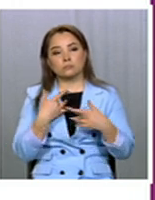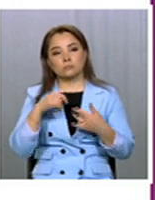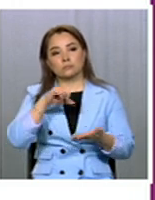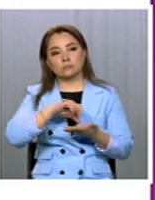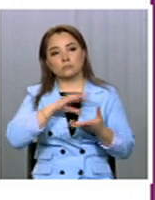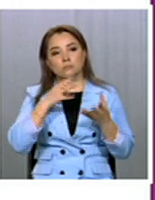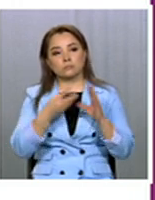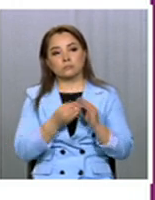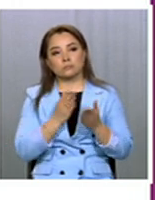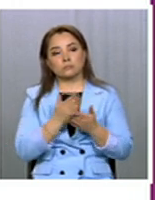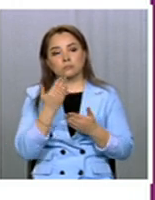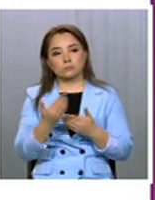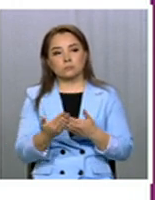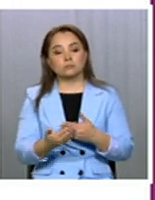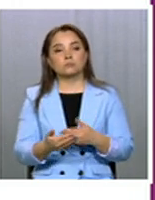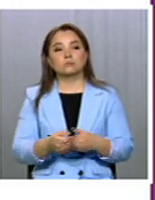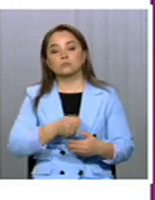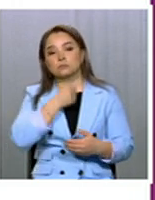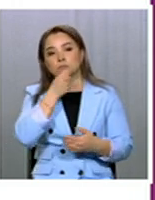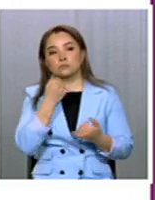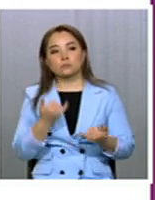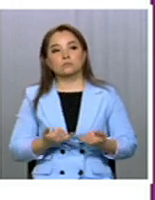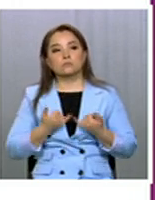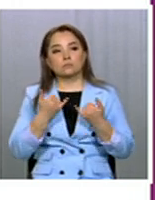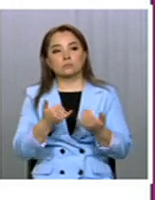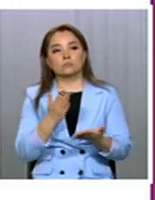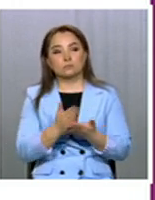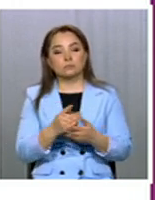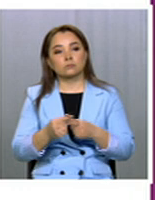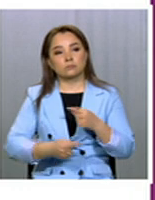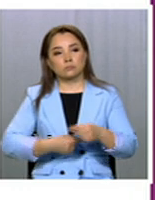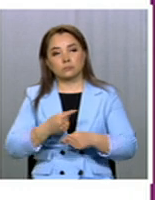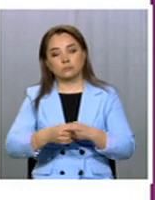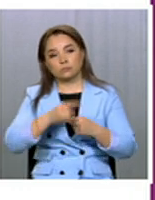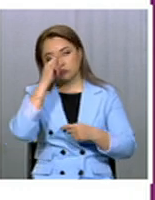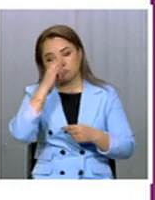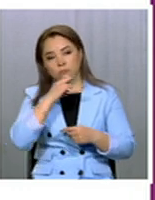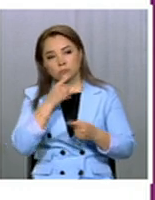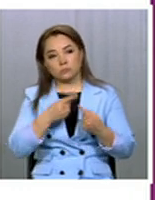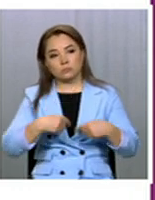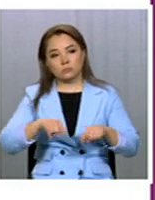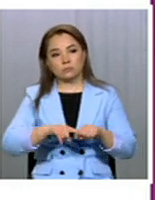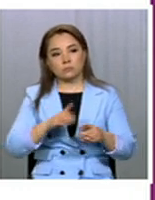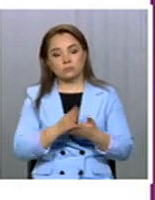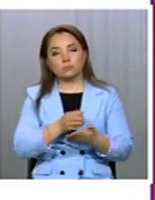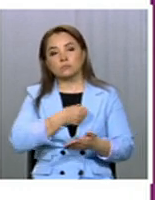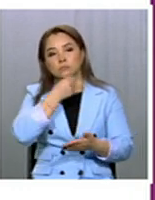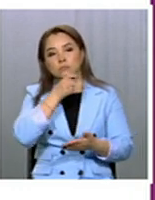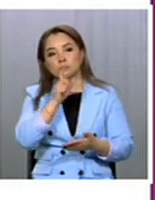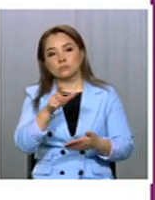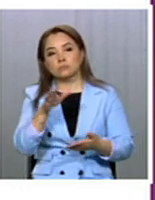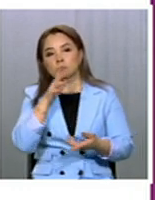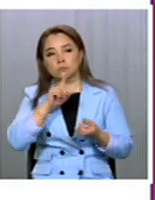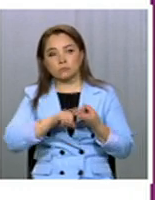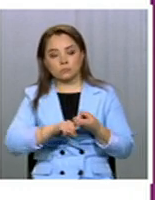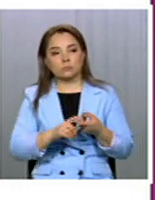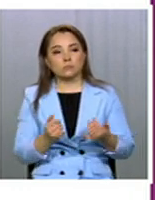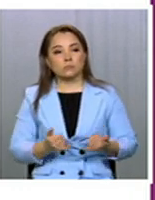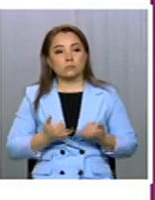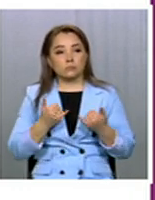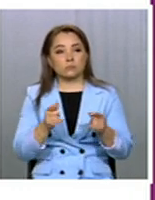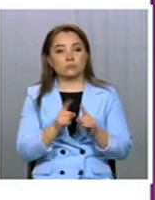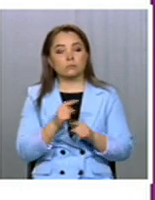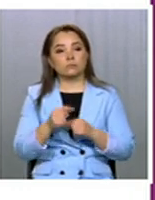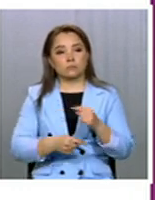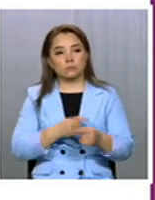қалыптасқан. Үлкенге құрмет. Дәстүрлі қазақ қоғамында жас үлкен адамдарды құрметтеу рәсімі